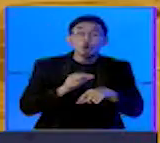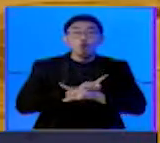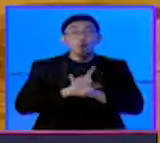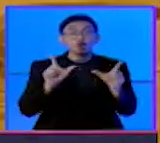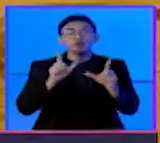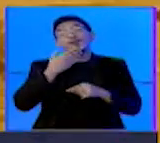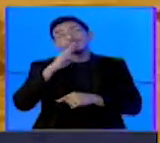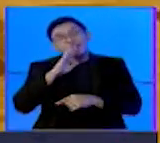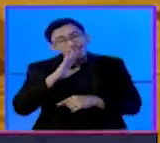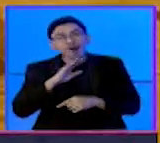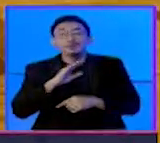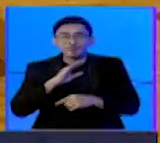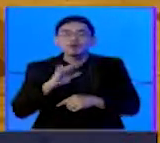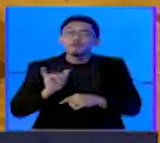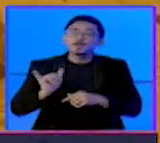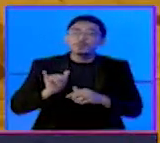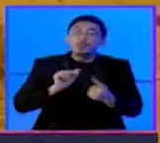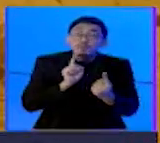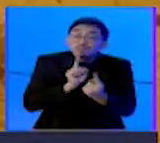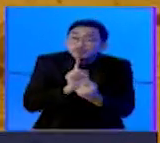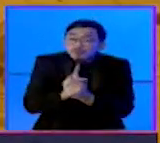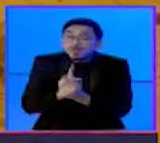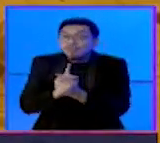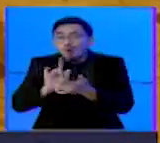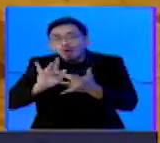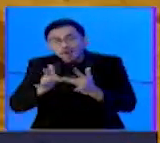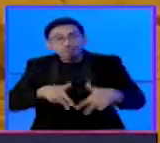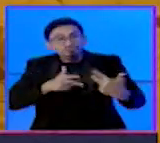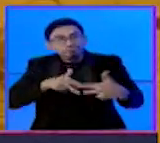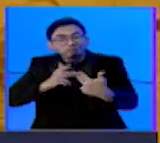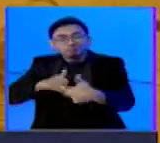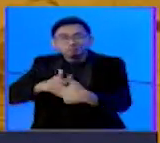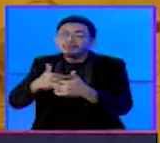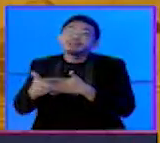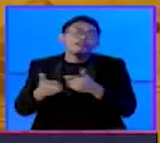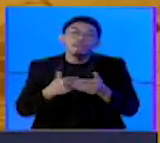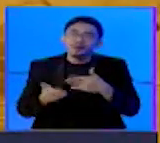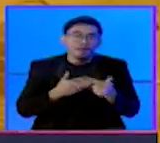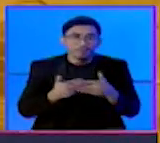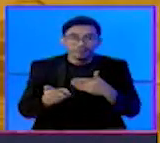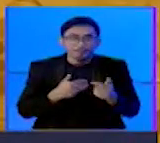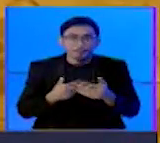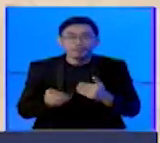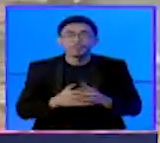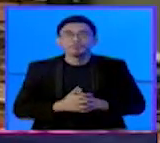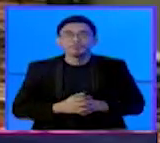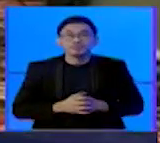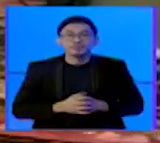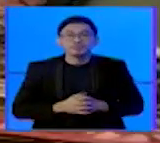lagi ketemu di Zoom kayak tadi. Tapi sedihnya kita nggak bisa ketemu bareng-bareng. Jadi kita kan ketemunya lewat video gitu doang, jadi